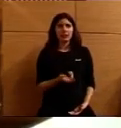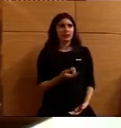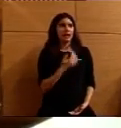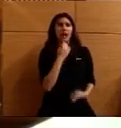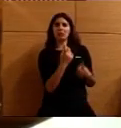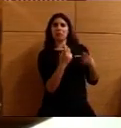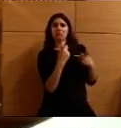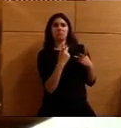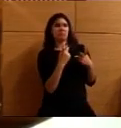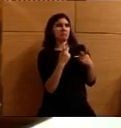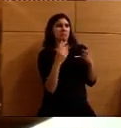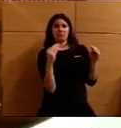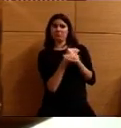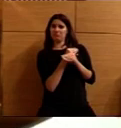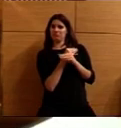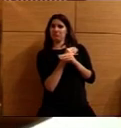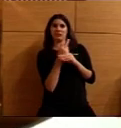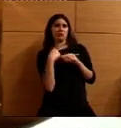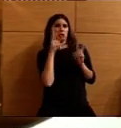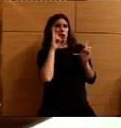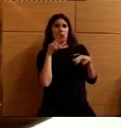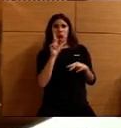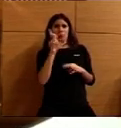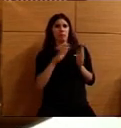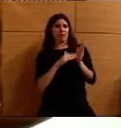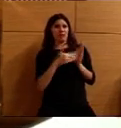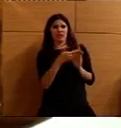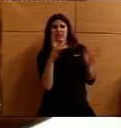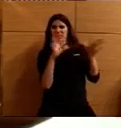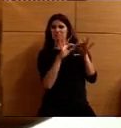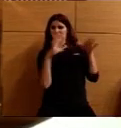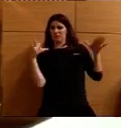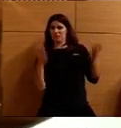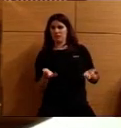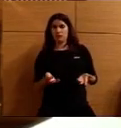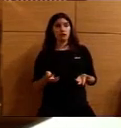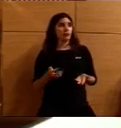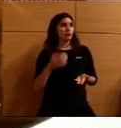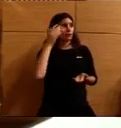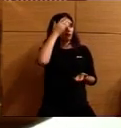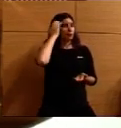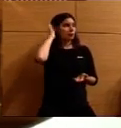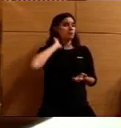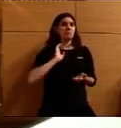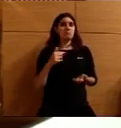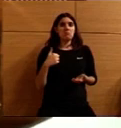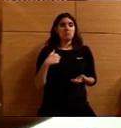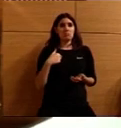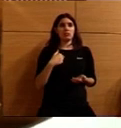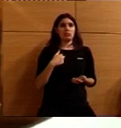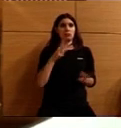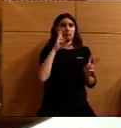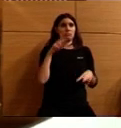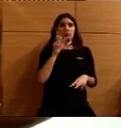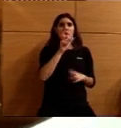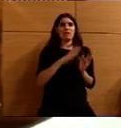visió que jo no reconec a la Comunitat Valenciana, com ell ho ha dit. Jo no reconec que la Comunitat